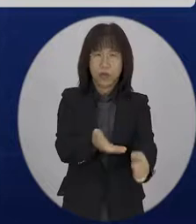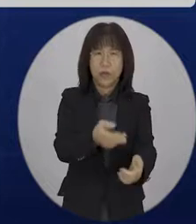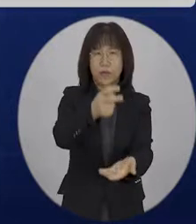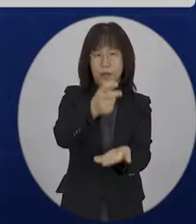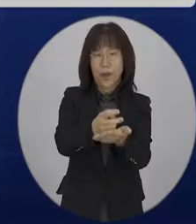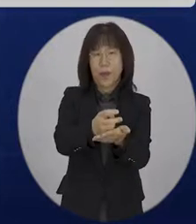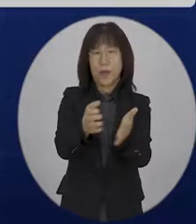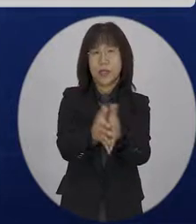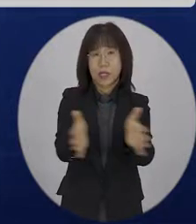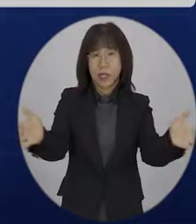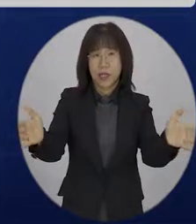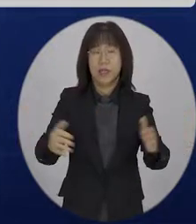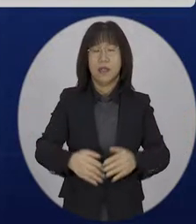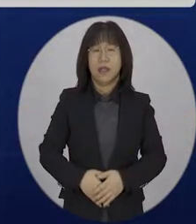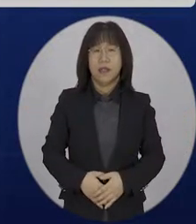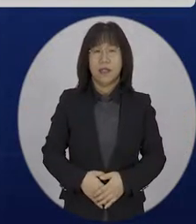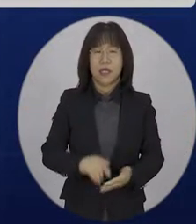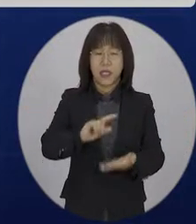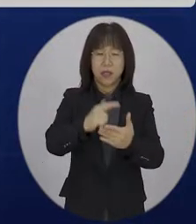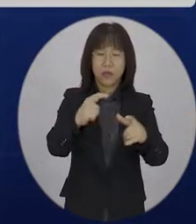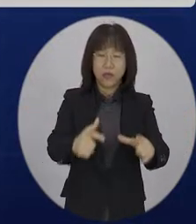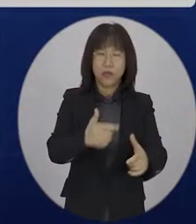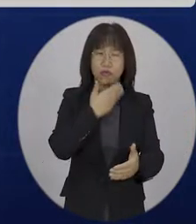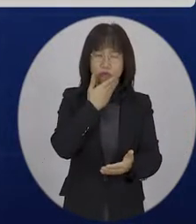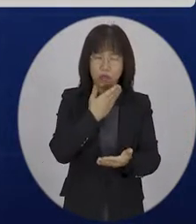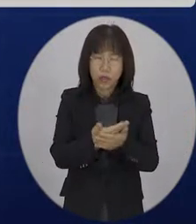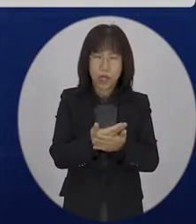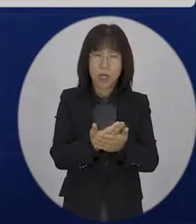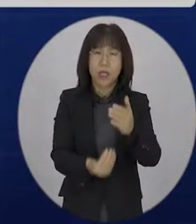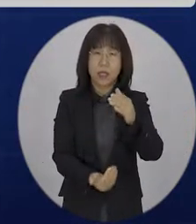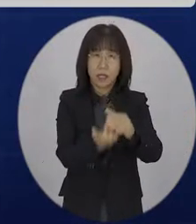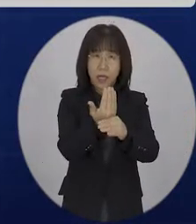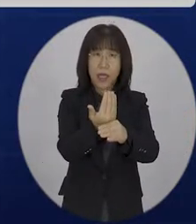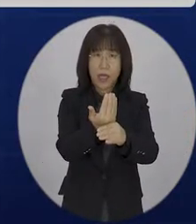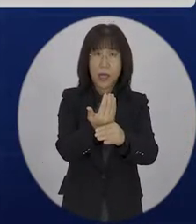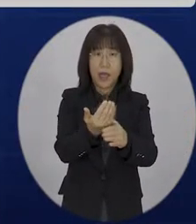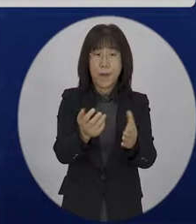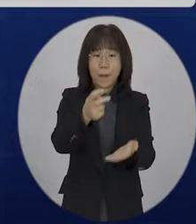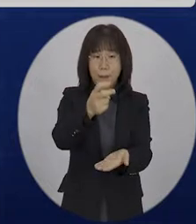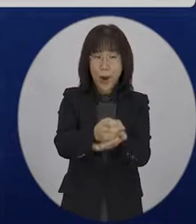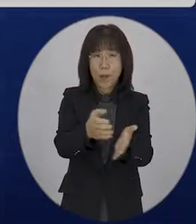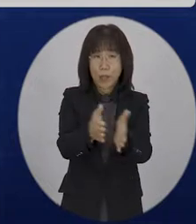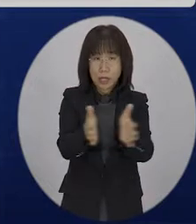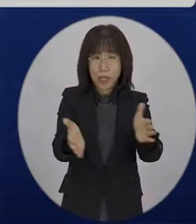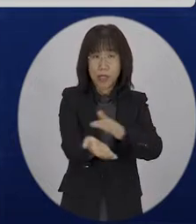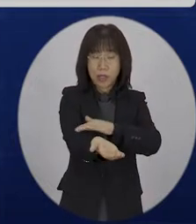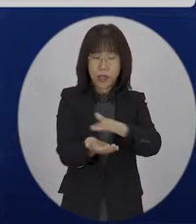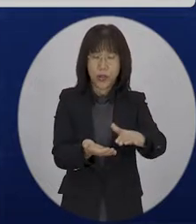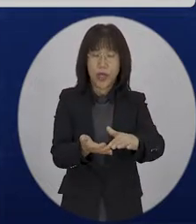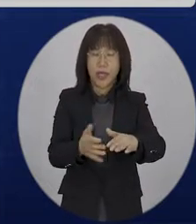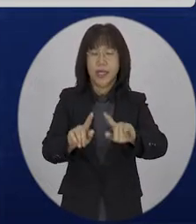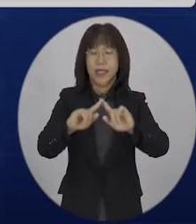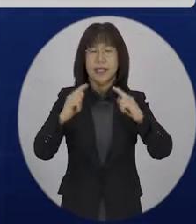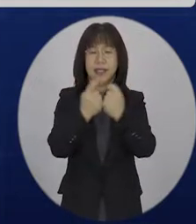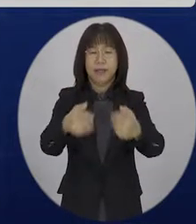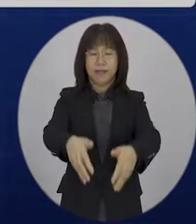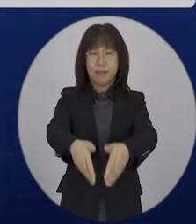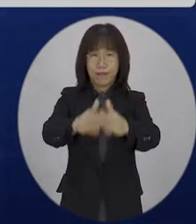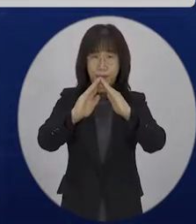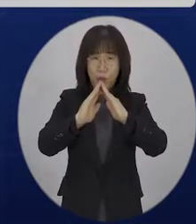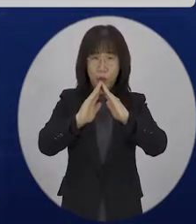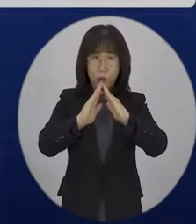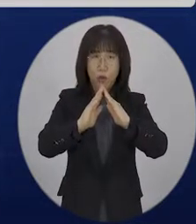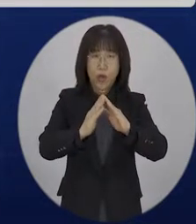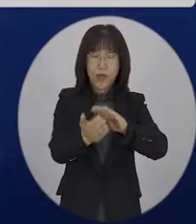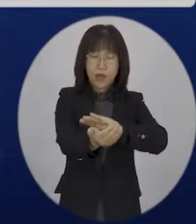부터 시행 됐는데요 이에 강서구가 중 대제의 처벌 법 시행에 맞춰 중대재해 관리 팀을 신설하고 지역 내